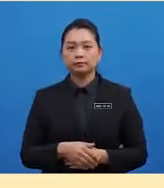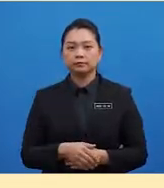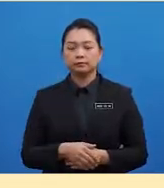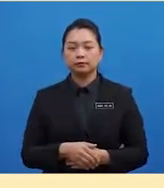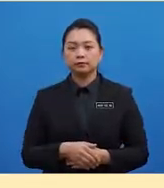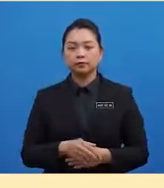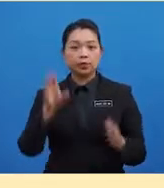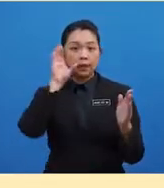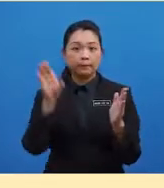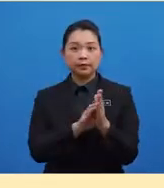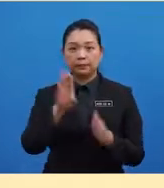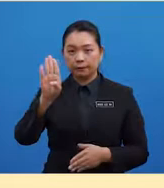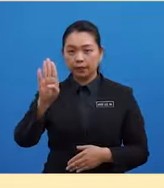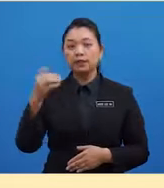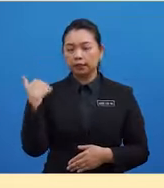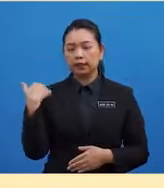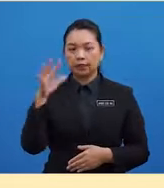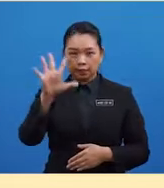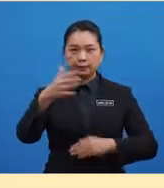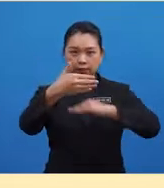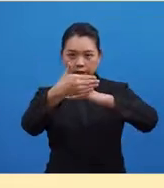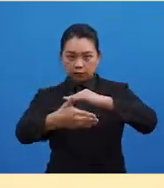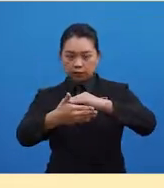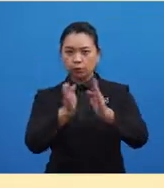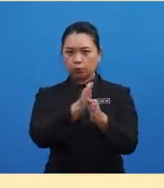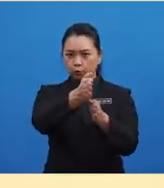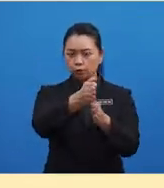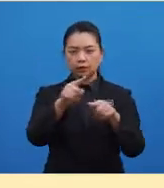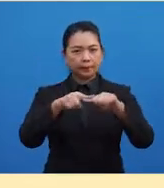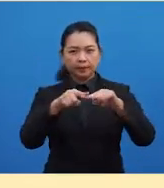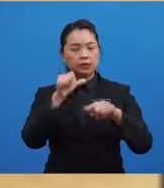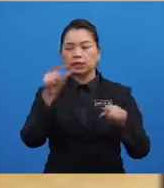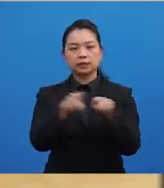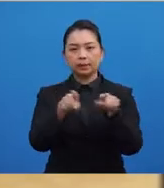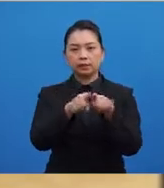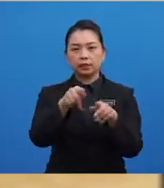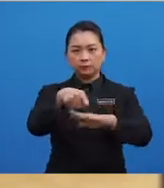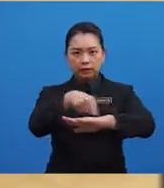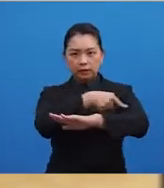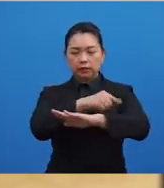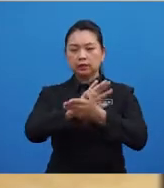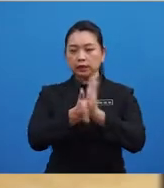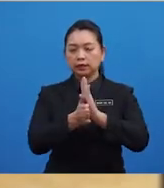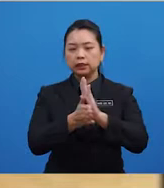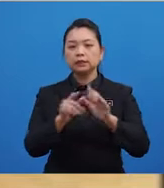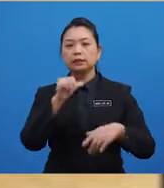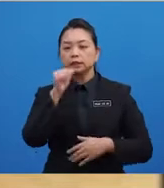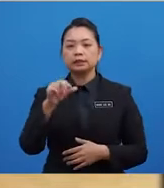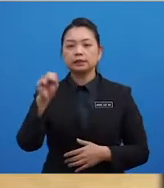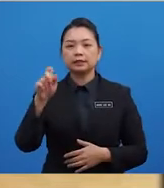panjang. Maka, ia dikenali sebagai poligon tidak sekata. Ha, senang kan murid-murid? Ingat